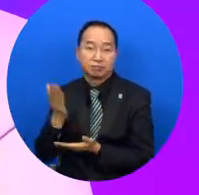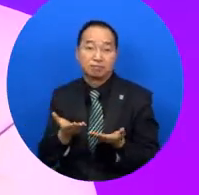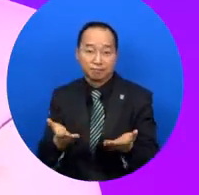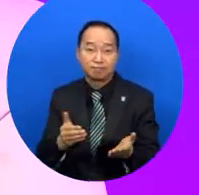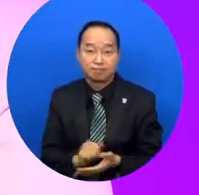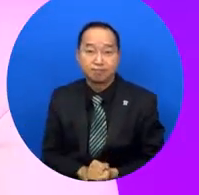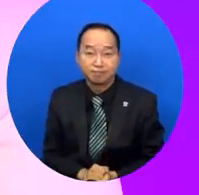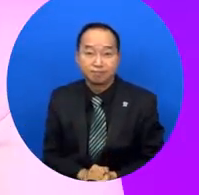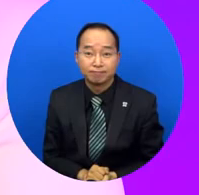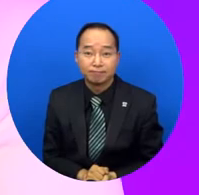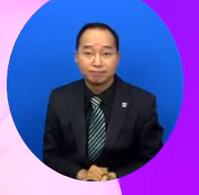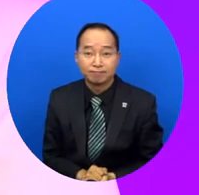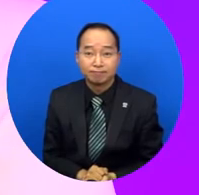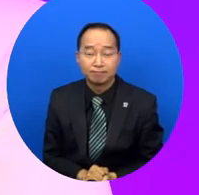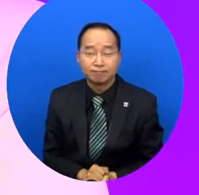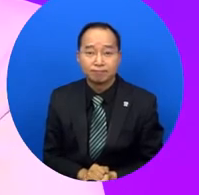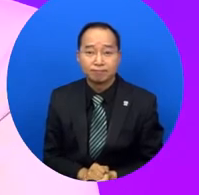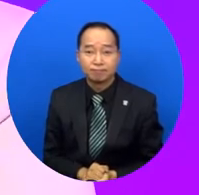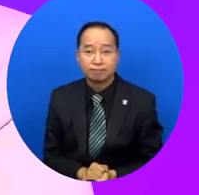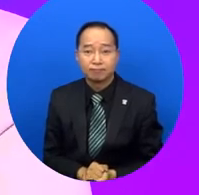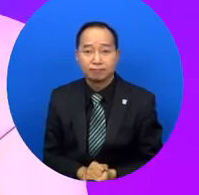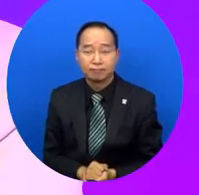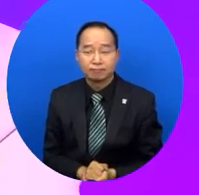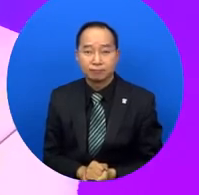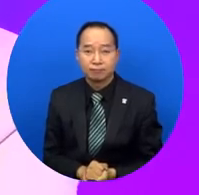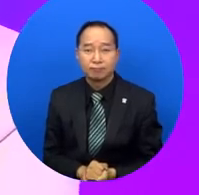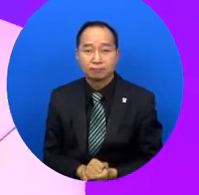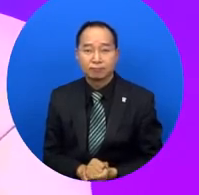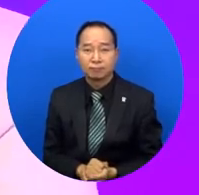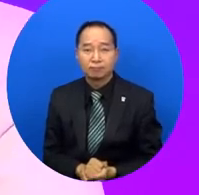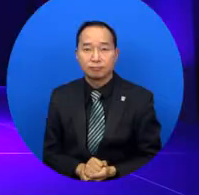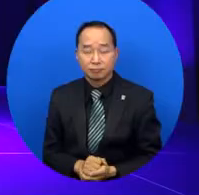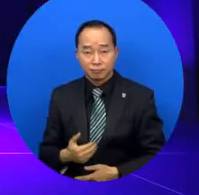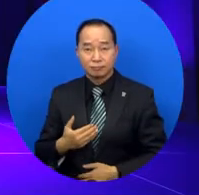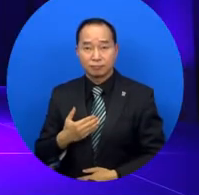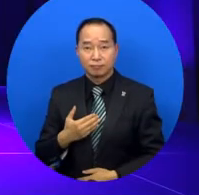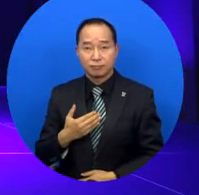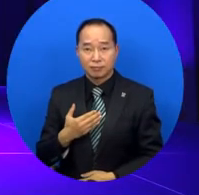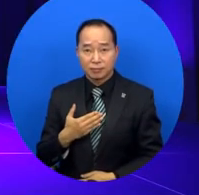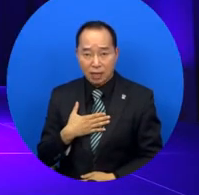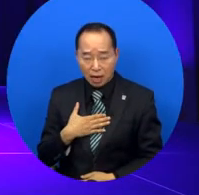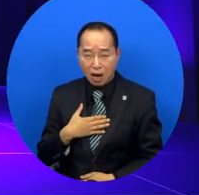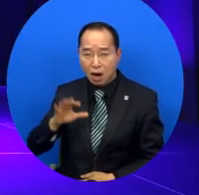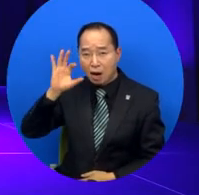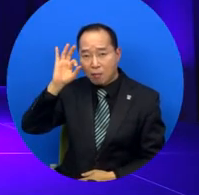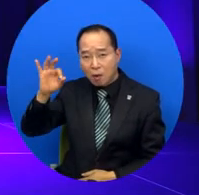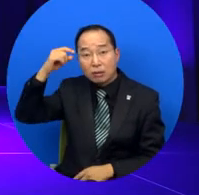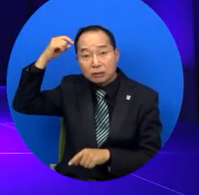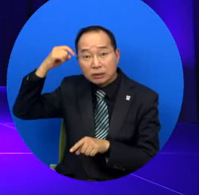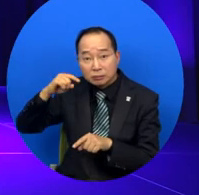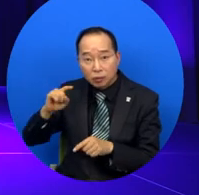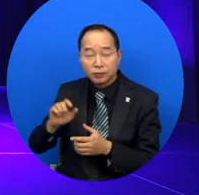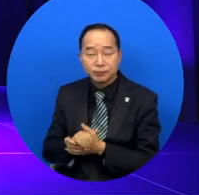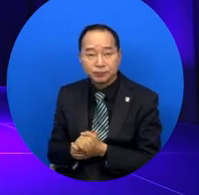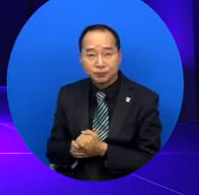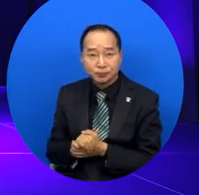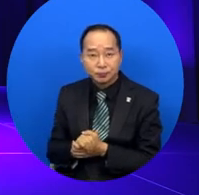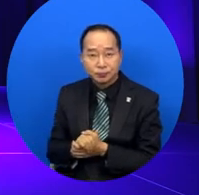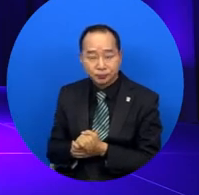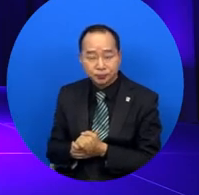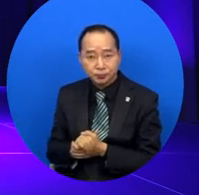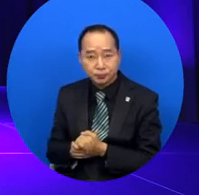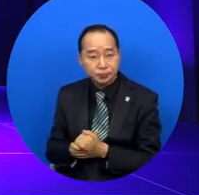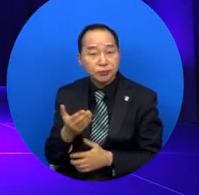근데 정말 말씀대로 제가 느끼기에